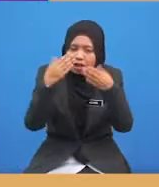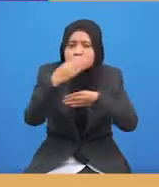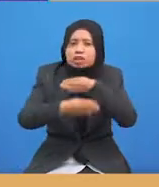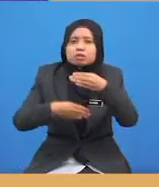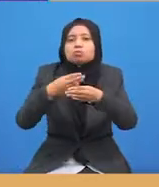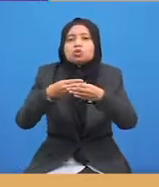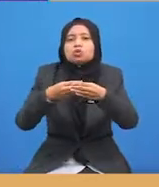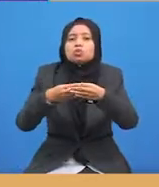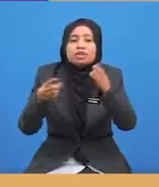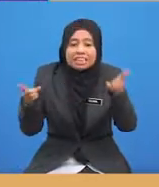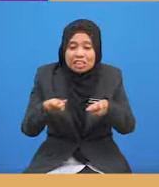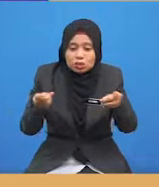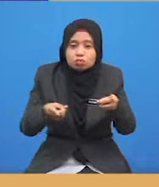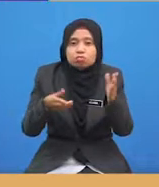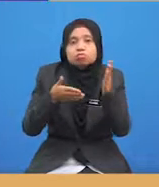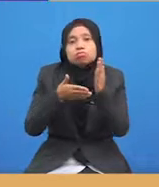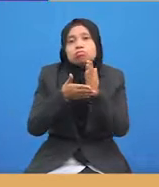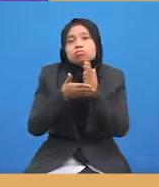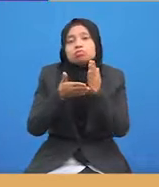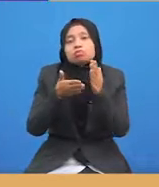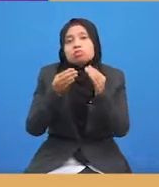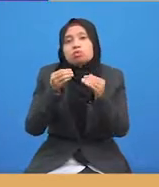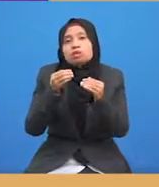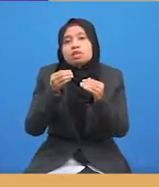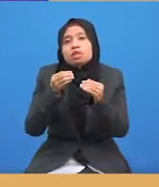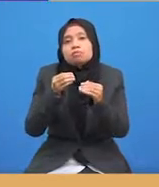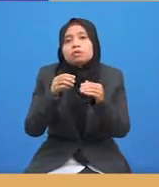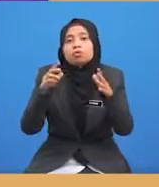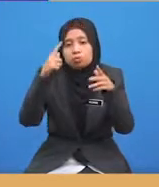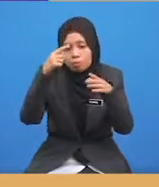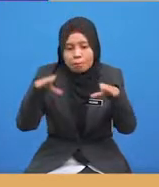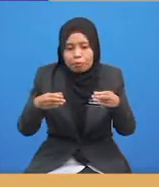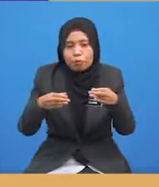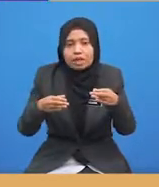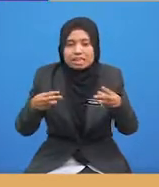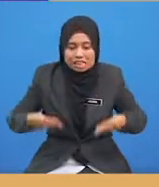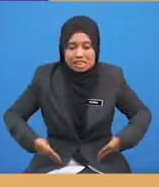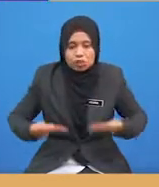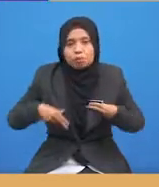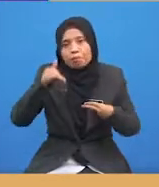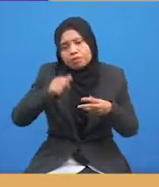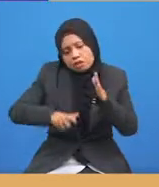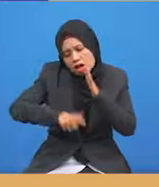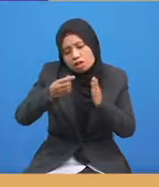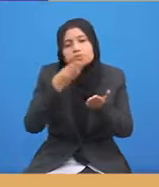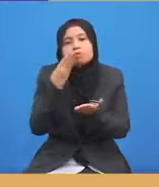kemajuan didorong oleh daya inovasi demi membina kehidupan yang lebih baik dan